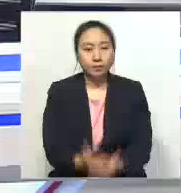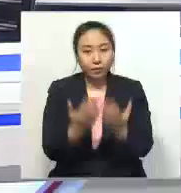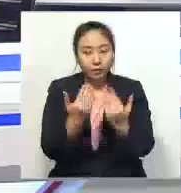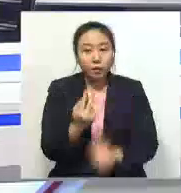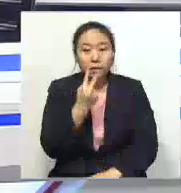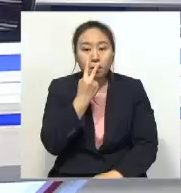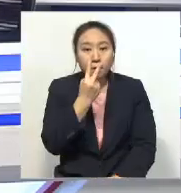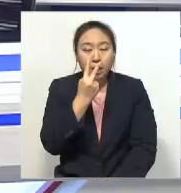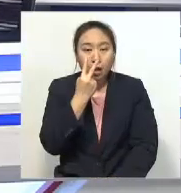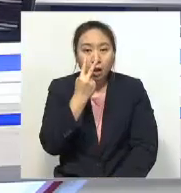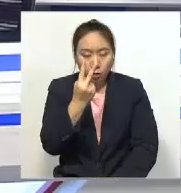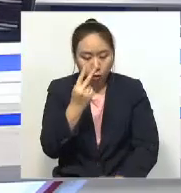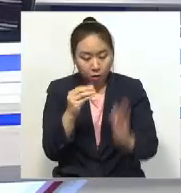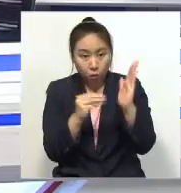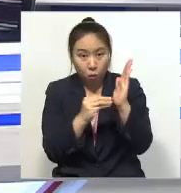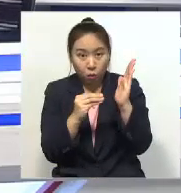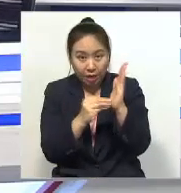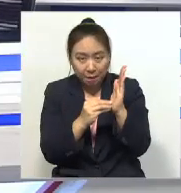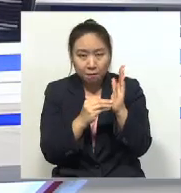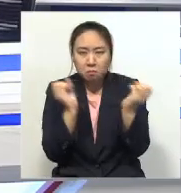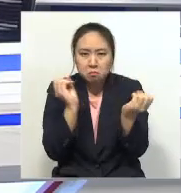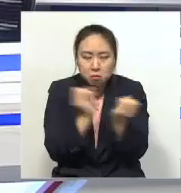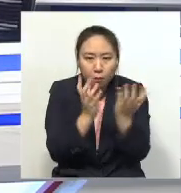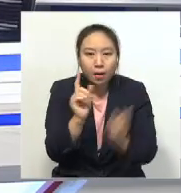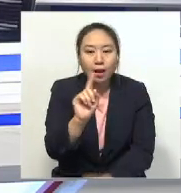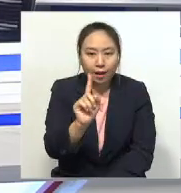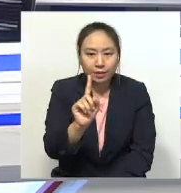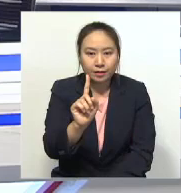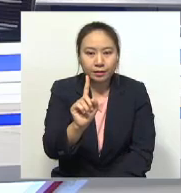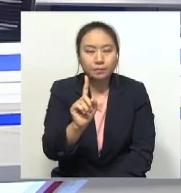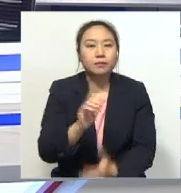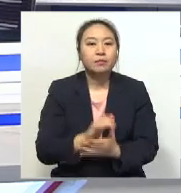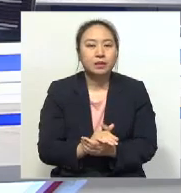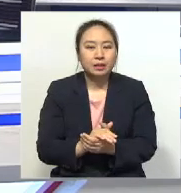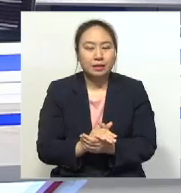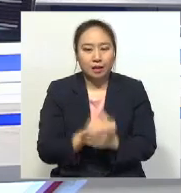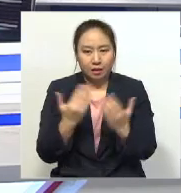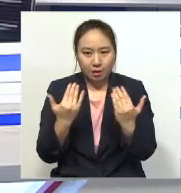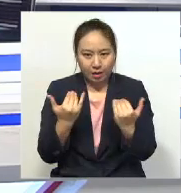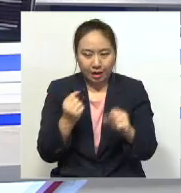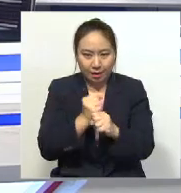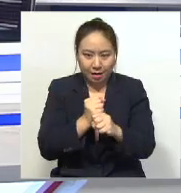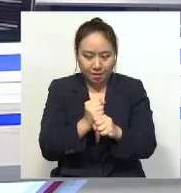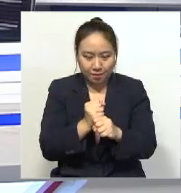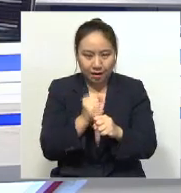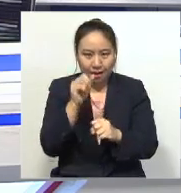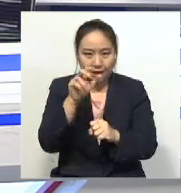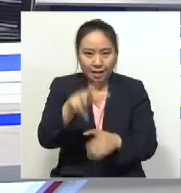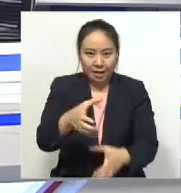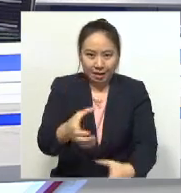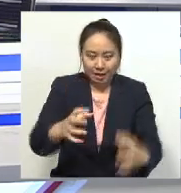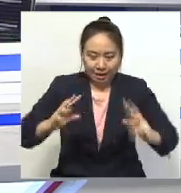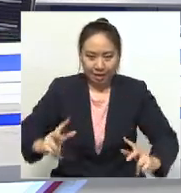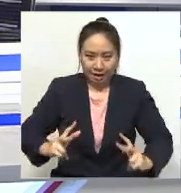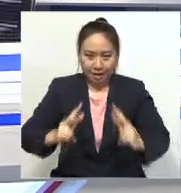มาดูอุบัติเหตุที่เกิดขึ้นในพื้นที่กรุงเทพมหานครนะคะเป็นอุบัติเหตุที่เกิดขึ้นจากเครนที่กำลังก่อสร้างอาคารที่ซอย